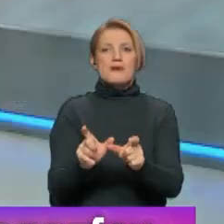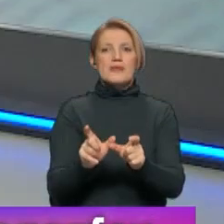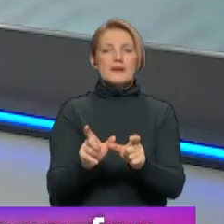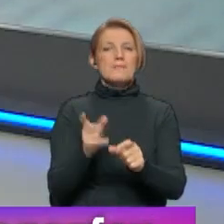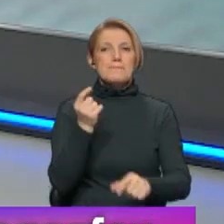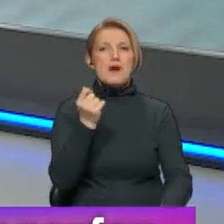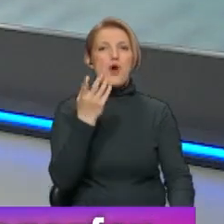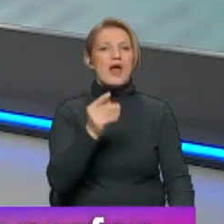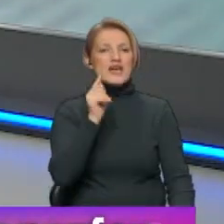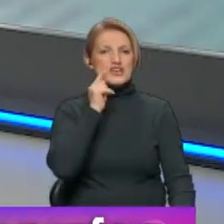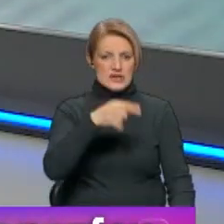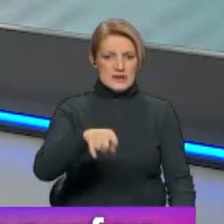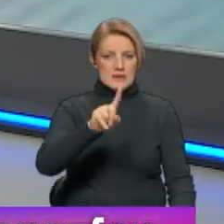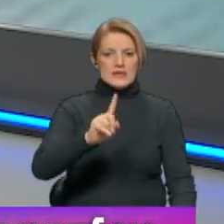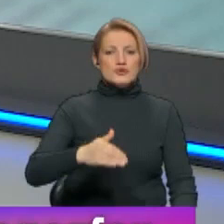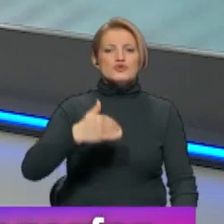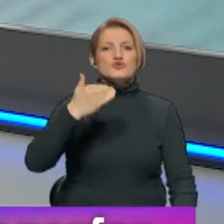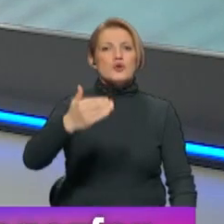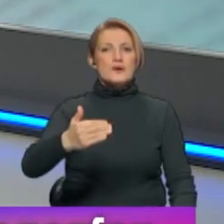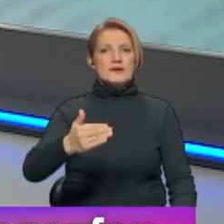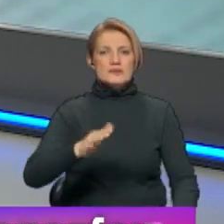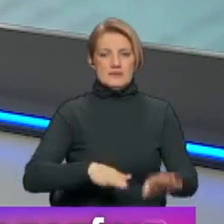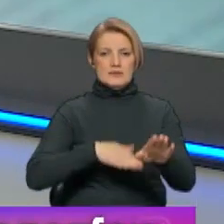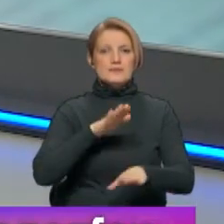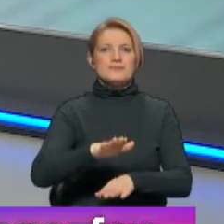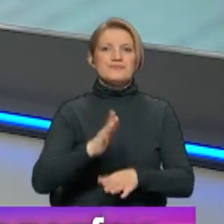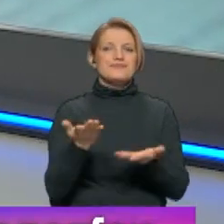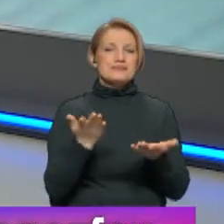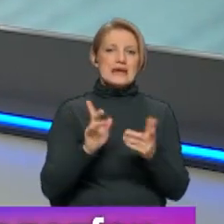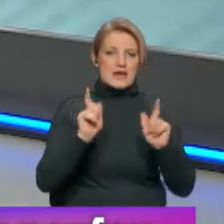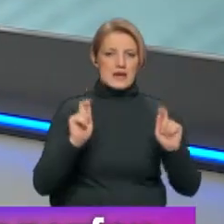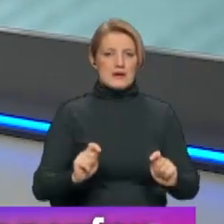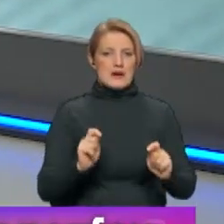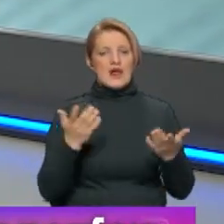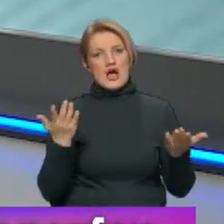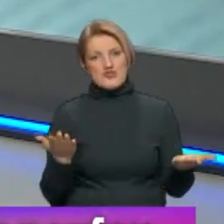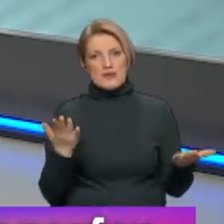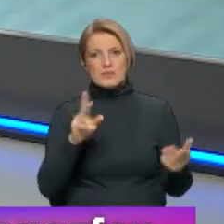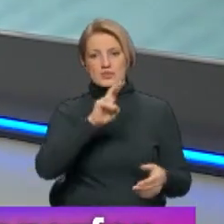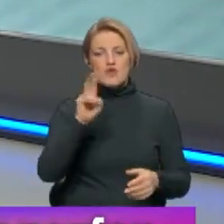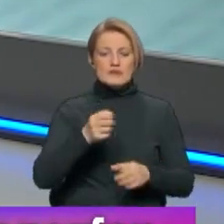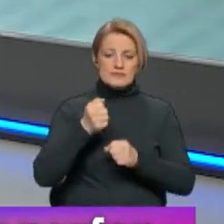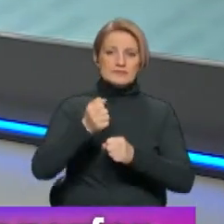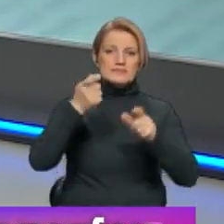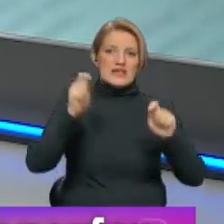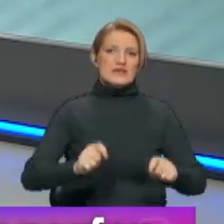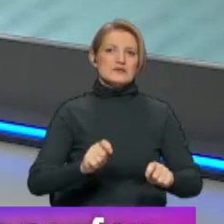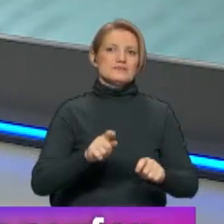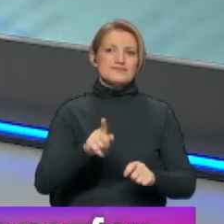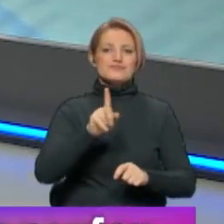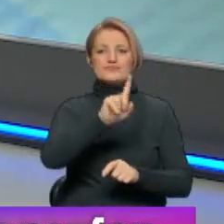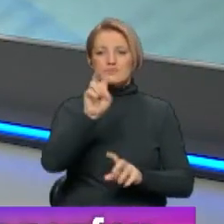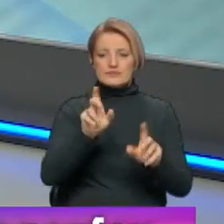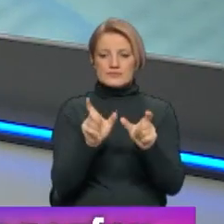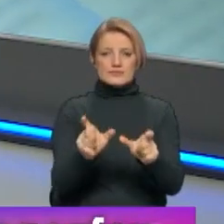olan kişiler bir sonraki adımını nasıl atarlar acaba, dövizi baskılamak için kullanılan bu kur